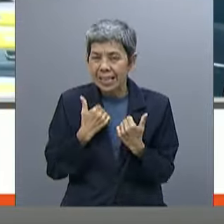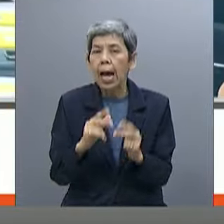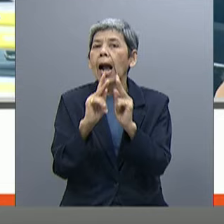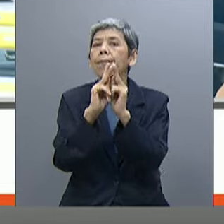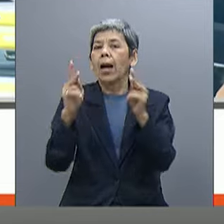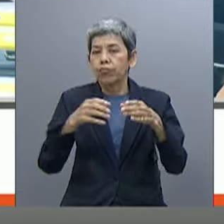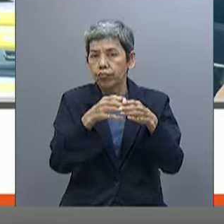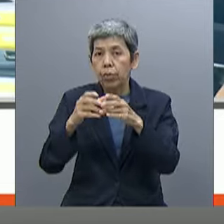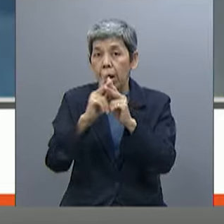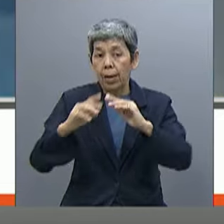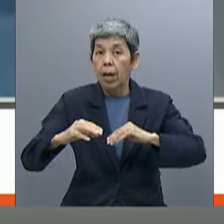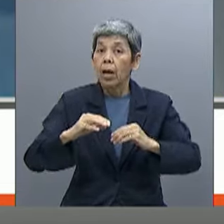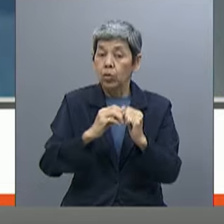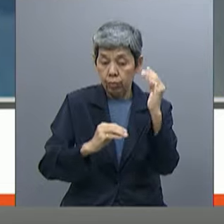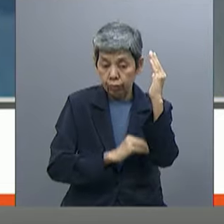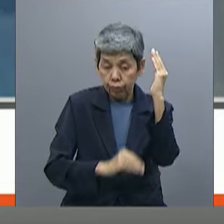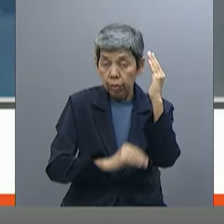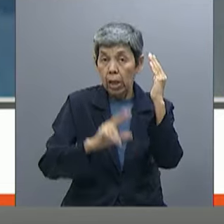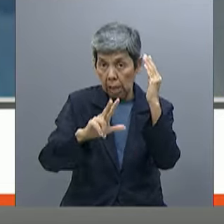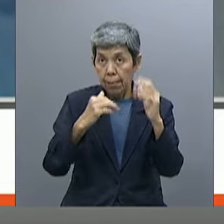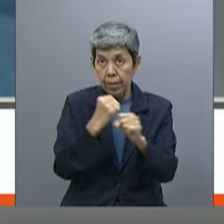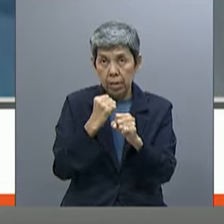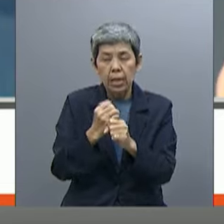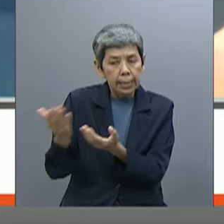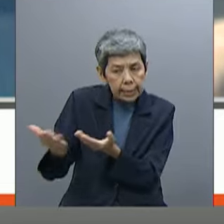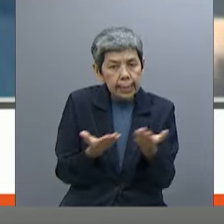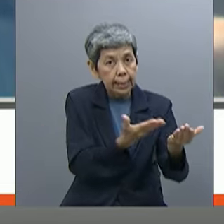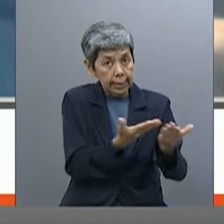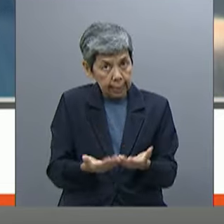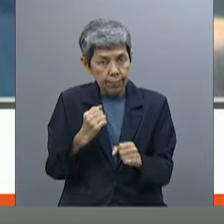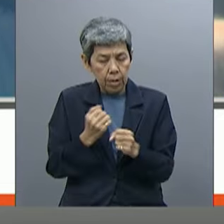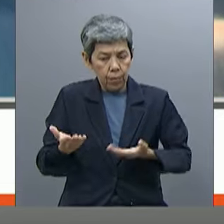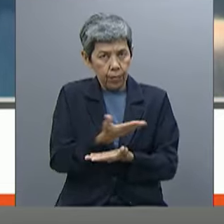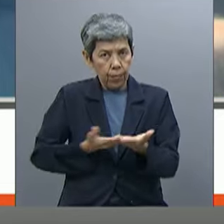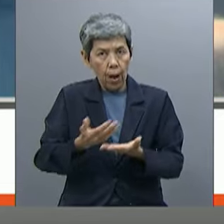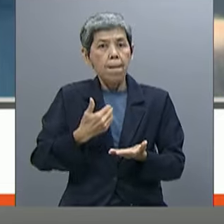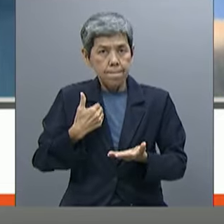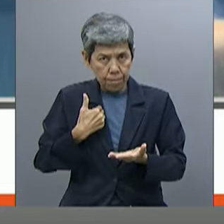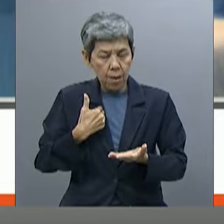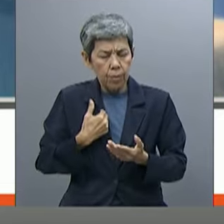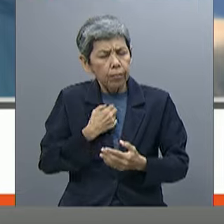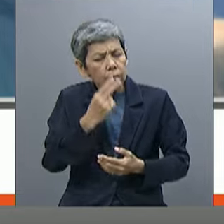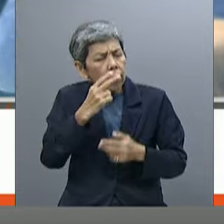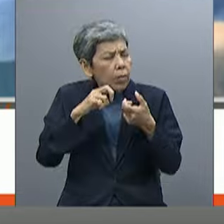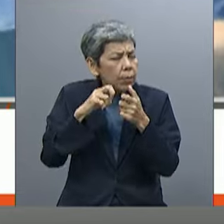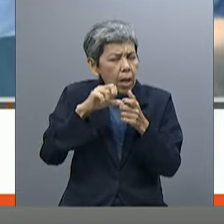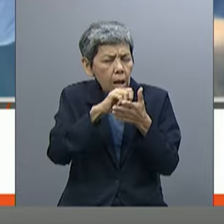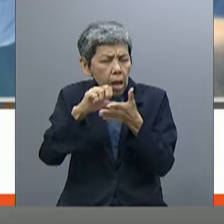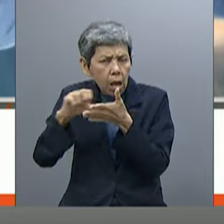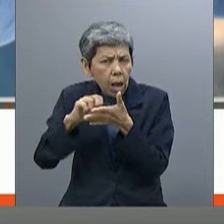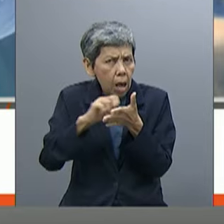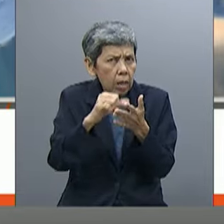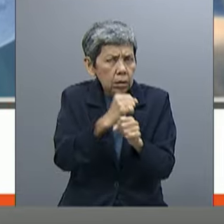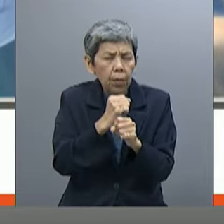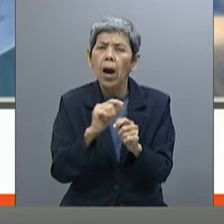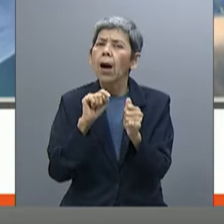การสันติภาพชายแดนใต้ที่เมื่อวานนี้มีการเชิญหน่วยงานที่เกี่ยวข้องมาเพื่อพิจารณาศึกษาและวิเคราะห์ในกรณีต